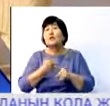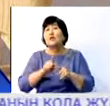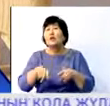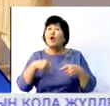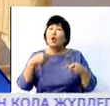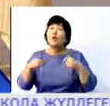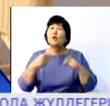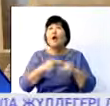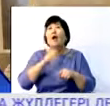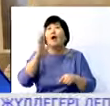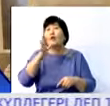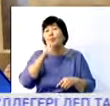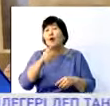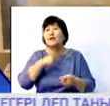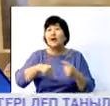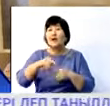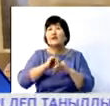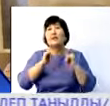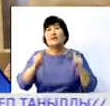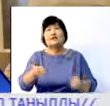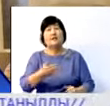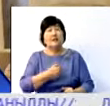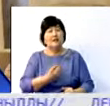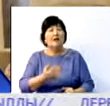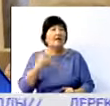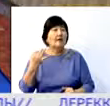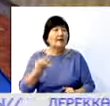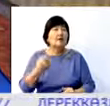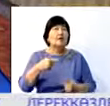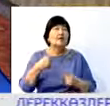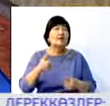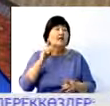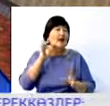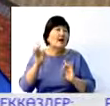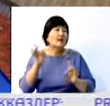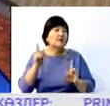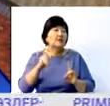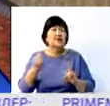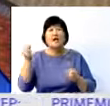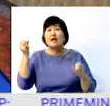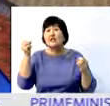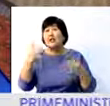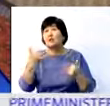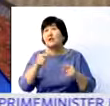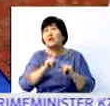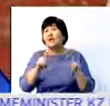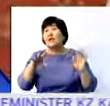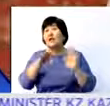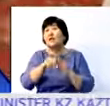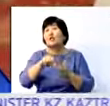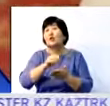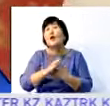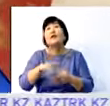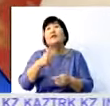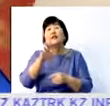өткізіп жүр. Алдағы уақытта кәсібін жетілдіріп түсігісі келеді. Қызығы сол, енді түрлі дыбыс шығаратын немесе жарық беретін функцияларды енгізіп көрмек.